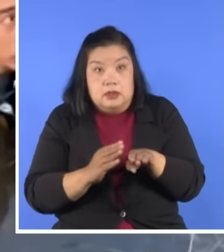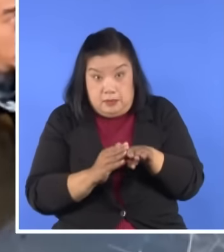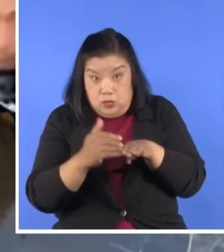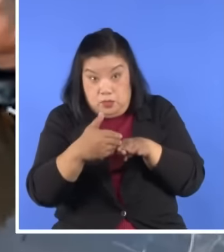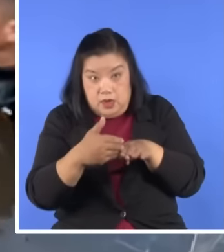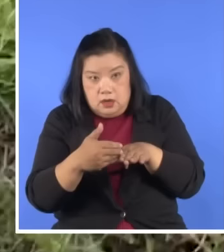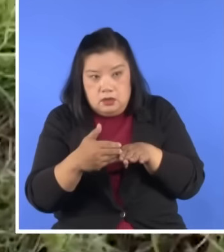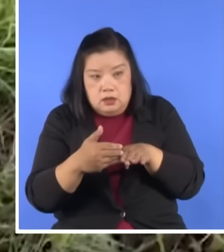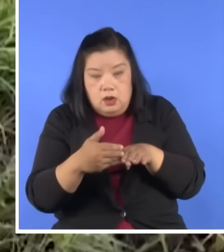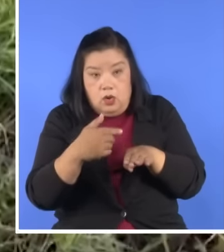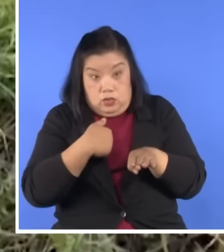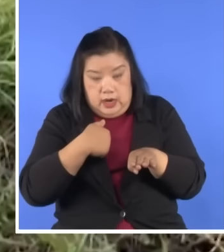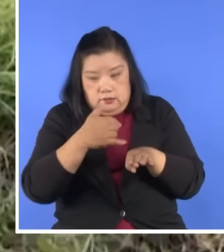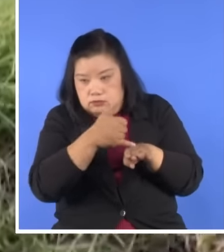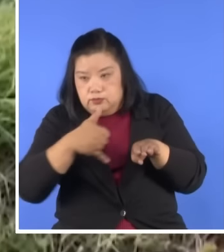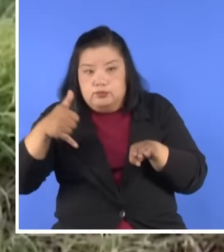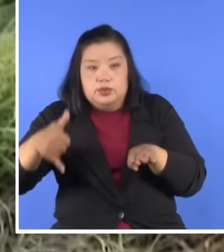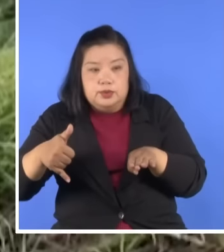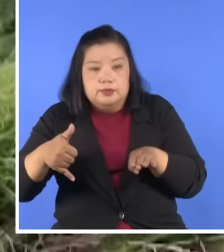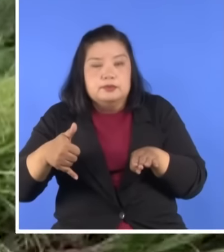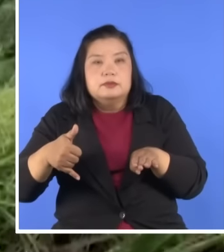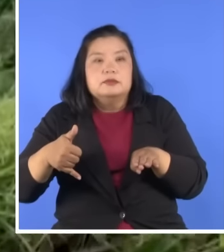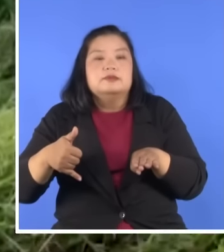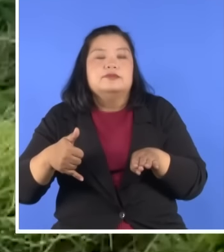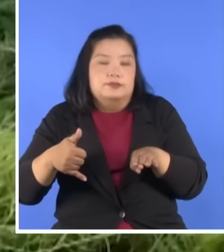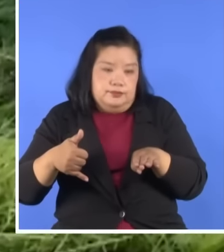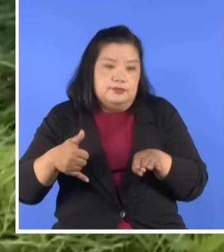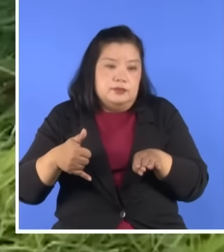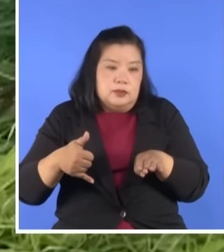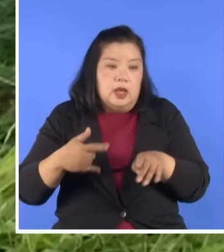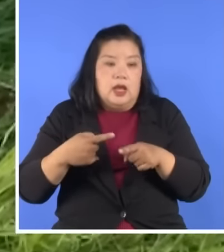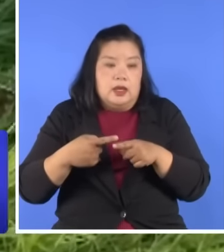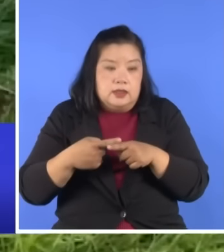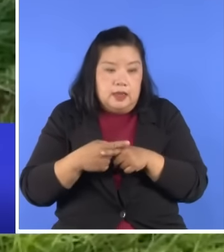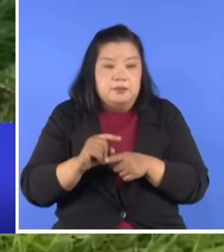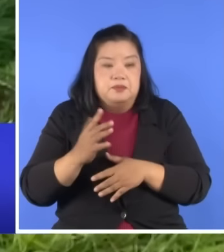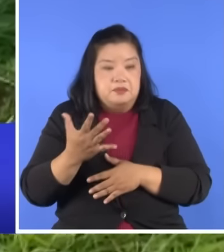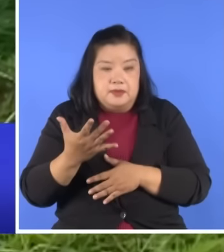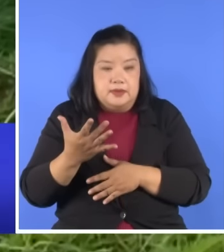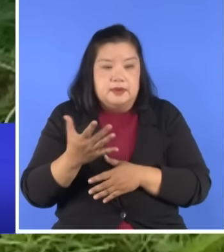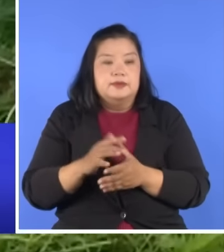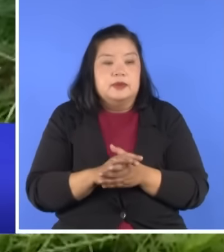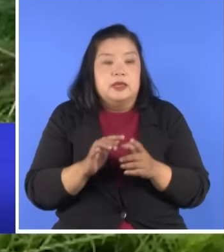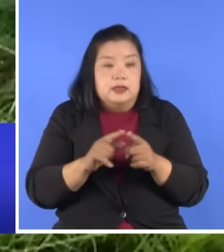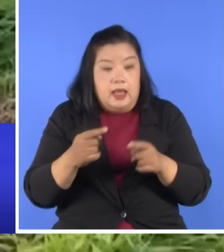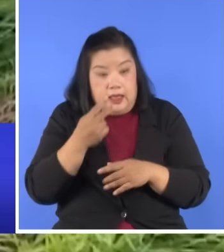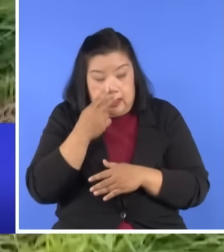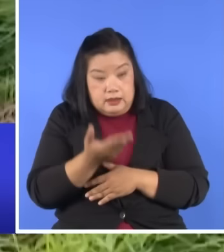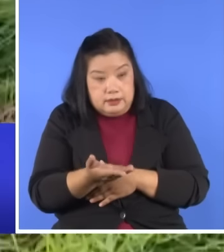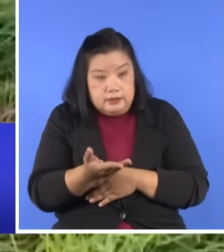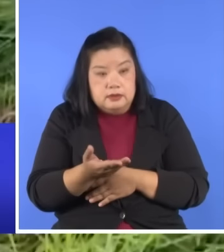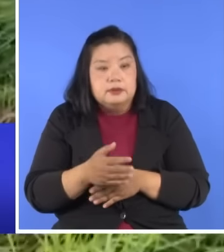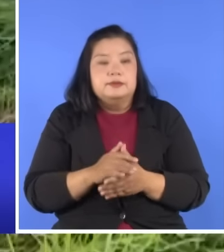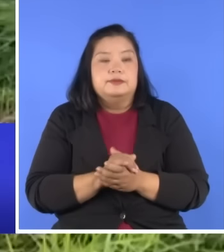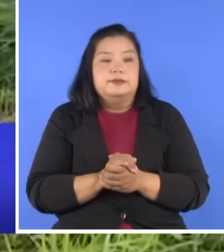รถได้ทันแล้วก็ว่ายน้ำขึ้นมาบนฝั่งได้สำเร็จนะครับไม่ได้รับบาดเจ็บแต่อย่างใดนะครับแต่รถเนี่ยมันจมลงไปในบ่อทั้ง